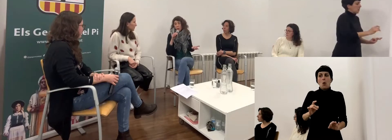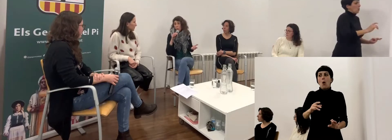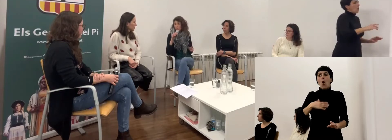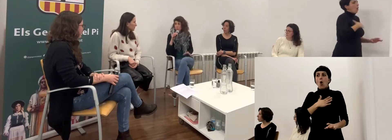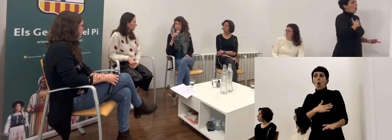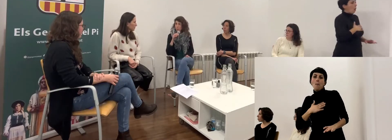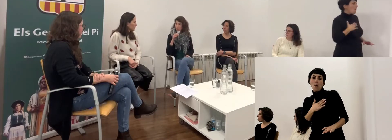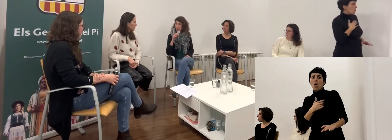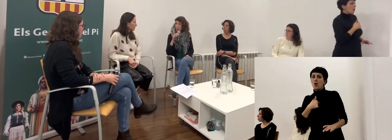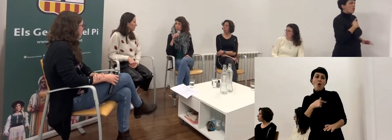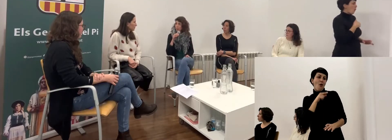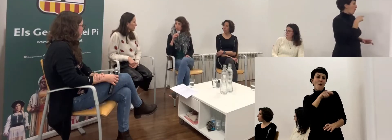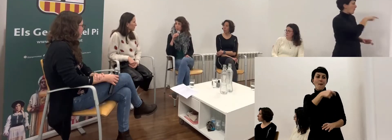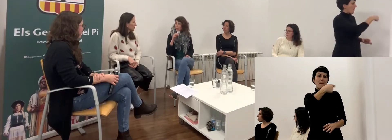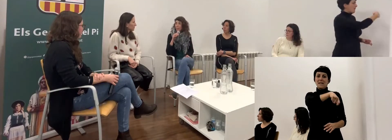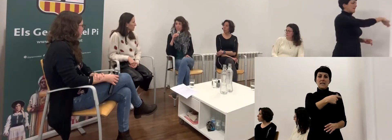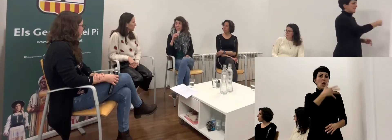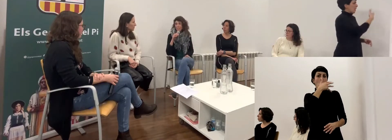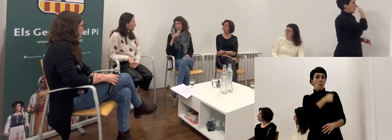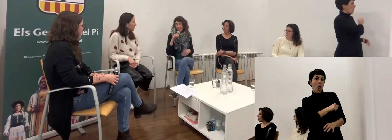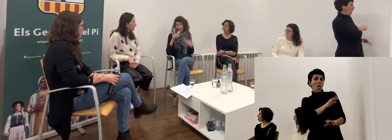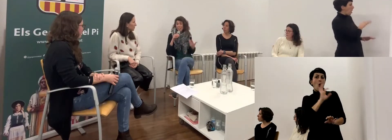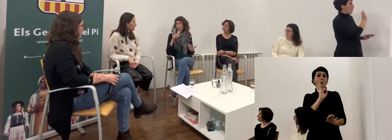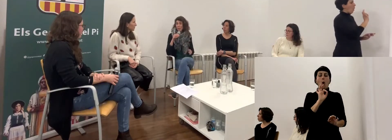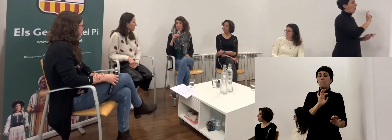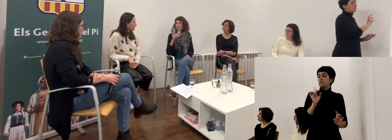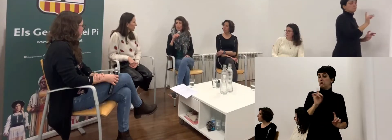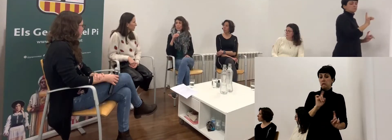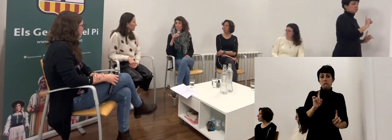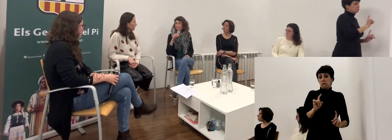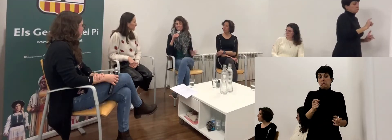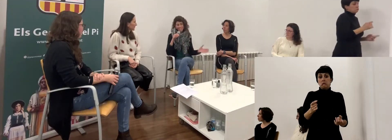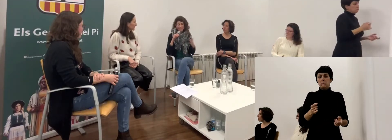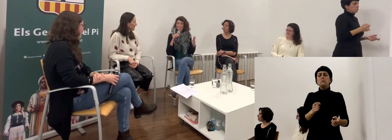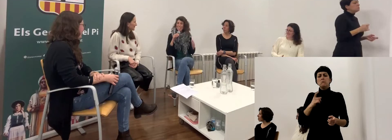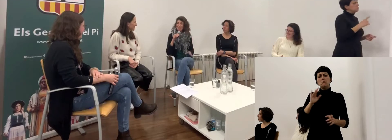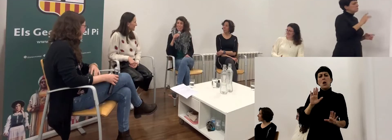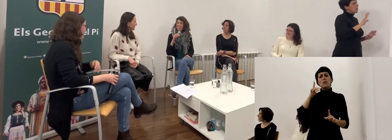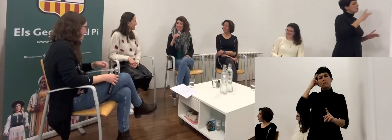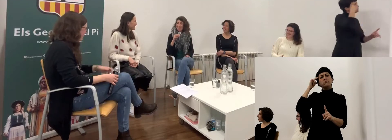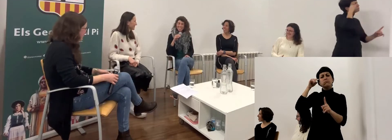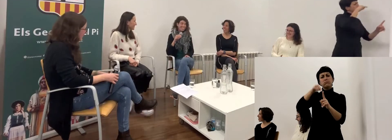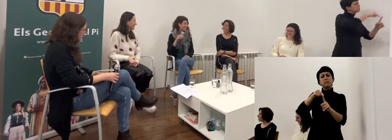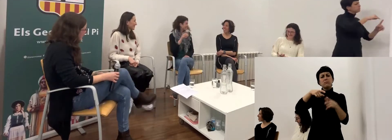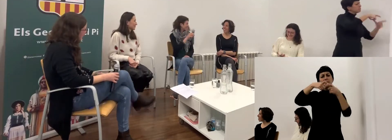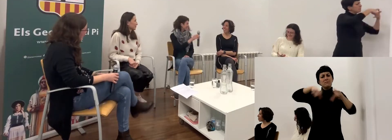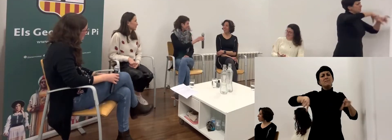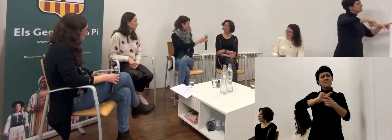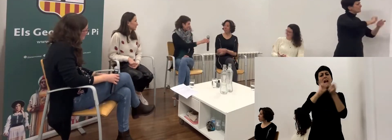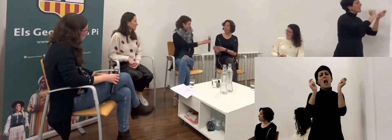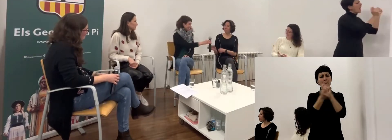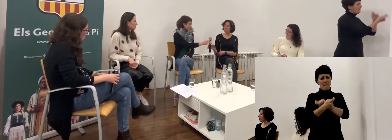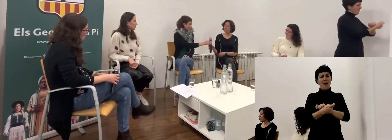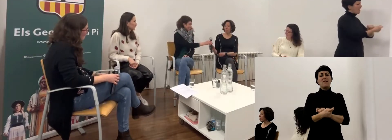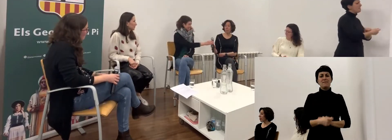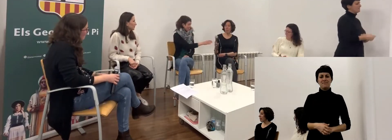còmode aquí. La idea és que a la següent junta les coses se canviïn.